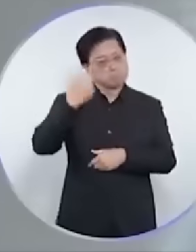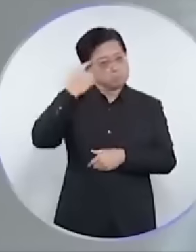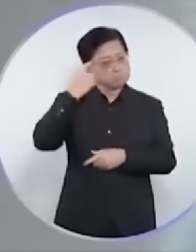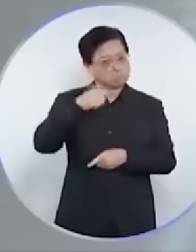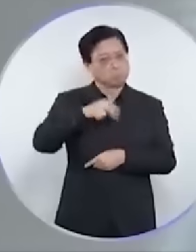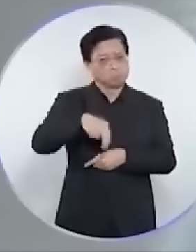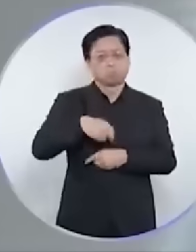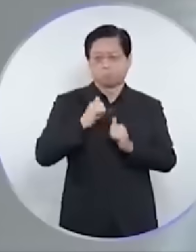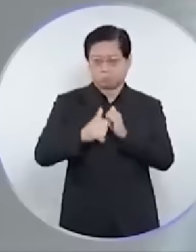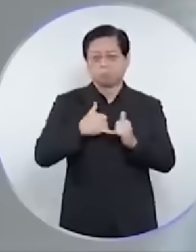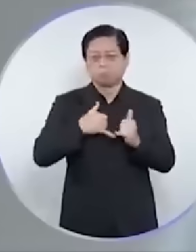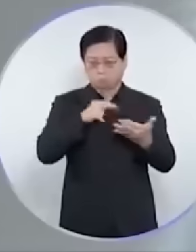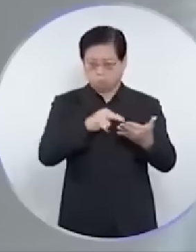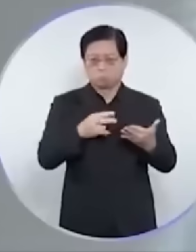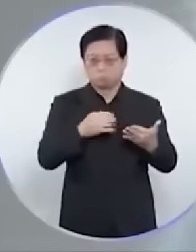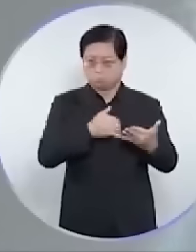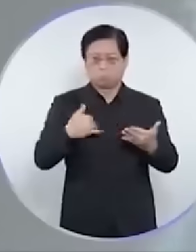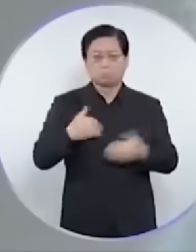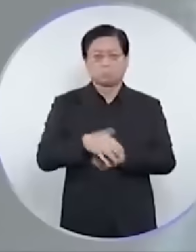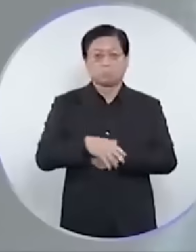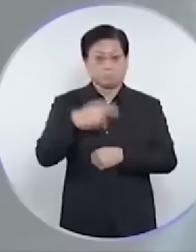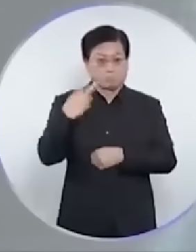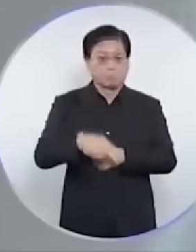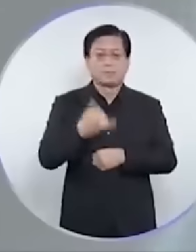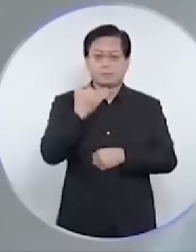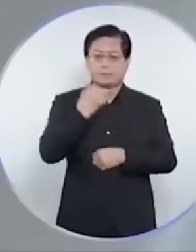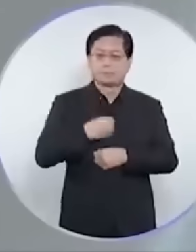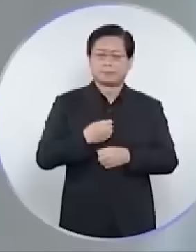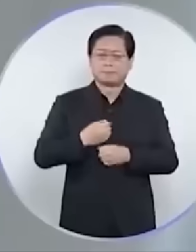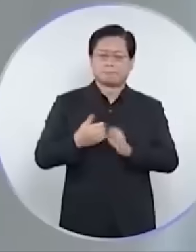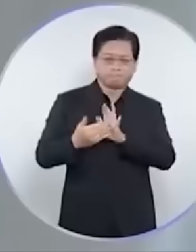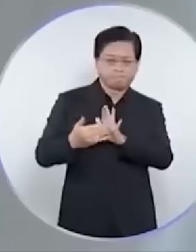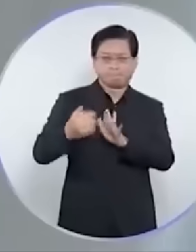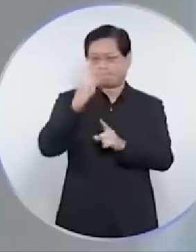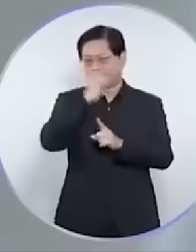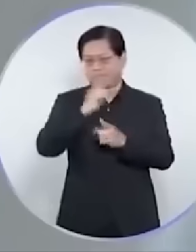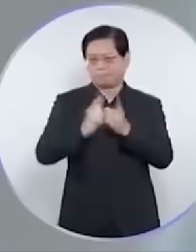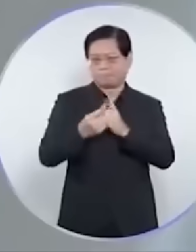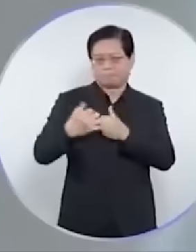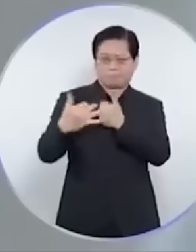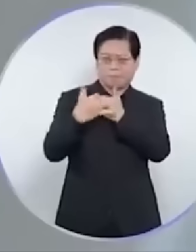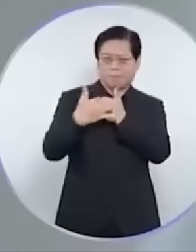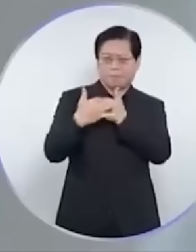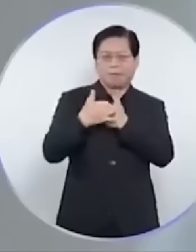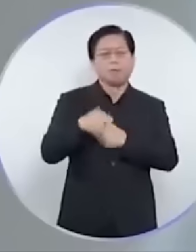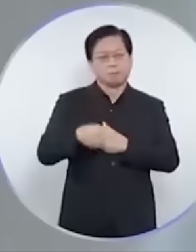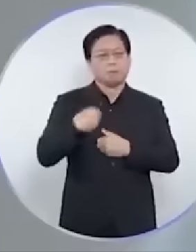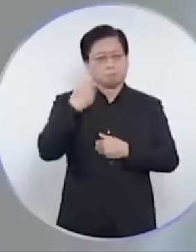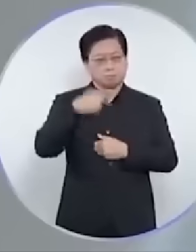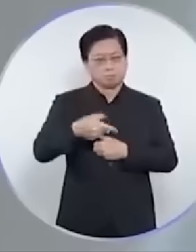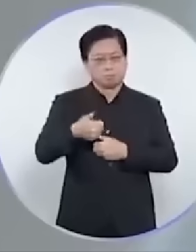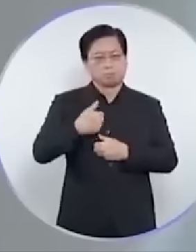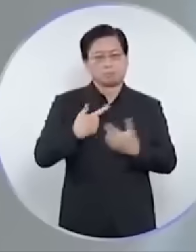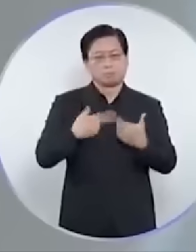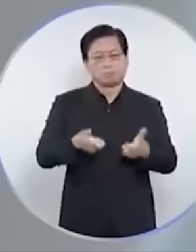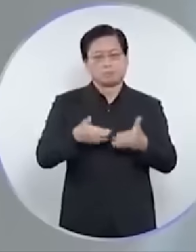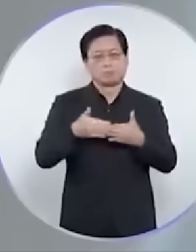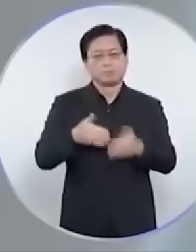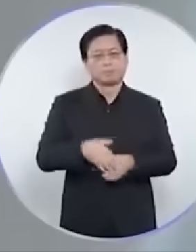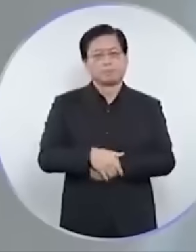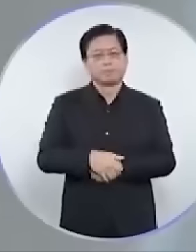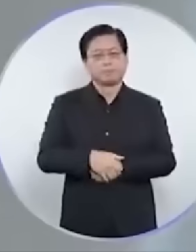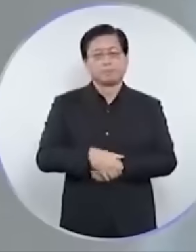为人民有知道的权利，而且也可以避免了不断的恶意的攻击，我觉得这个是非常重要